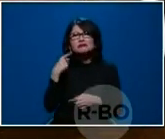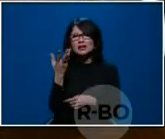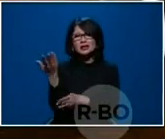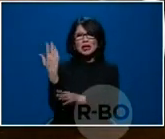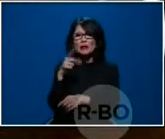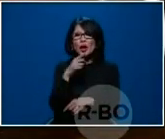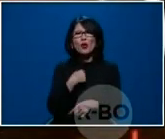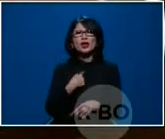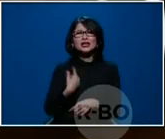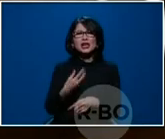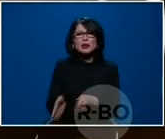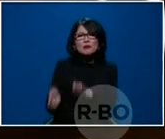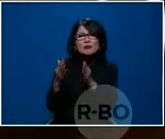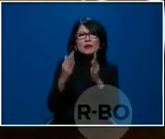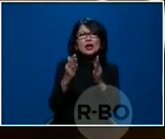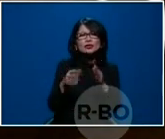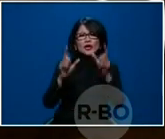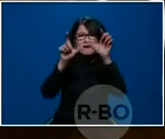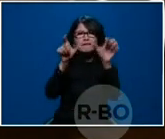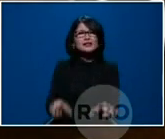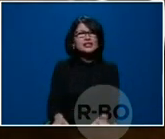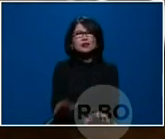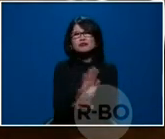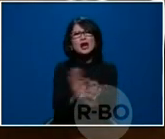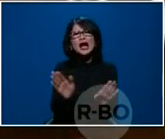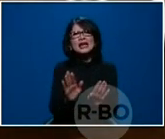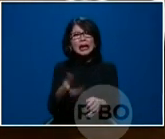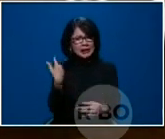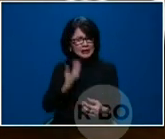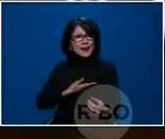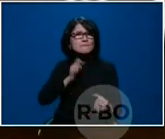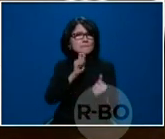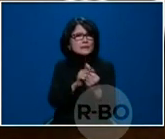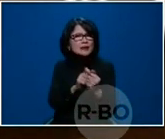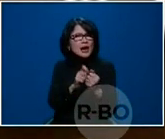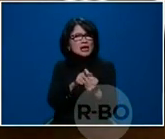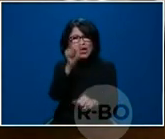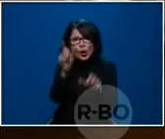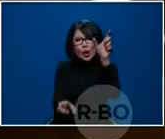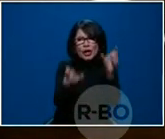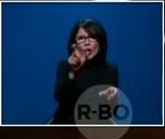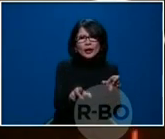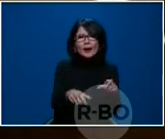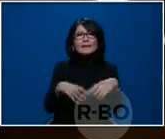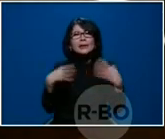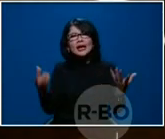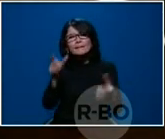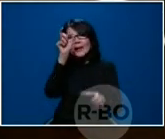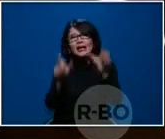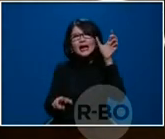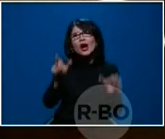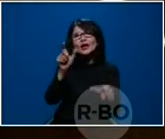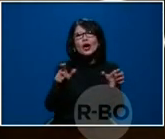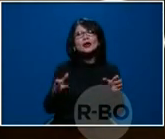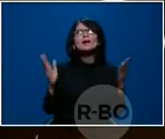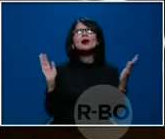macam bukan karena kami ingin memperbaiki orang orang bagaim mau sekolah gim mau beribadah kalau tempatnya banjir